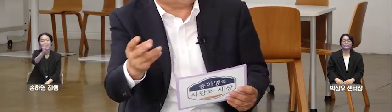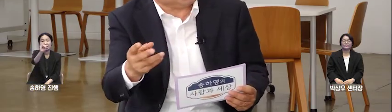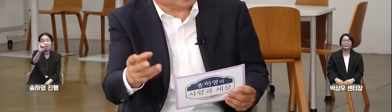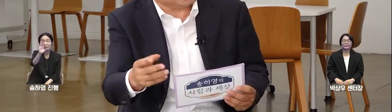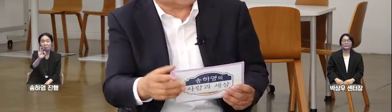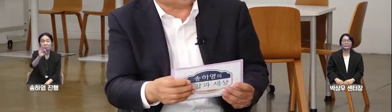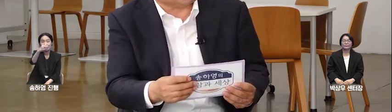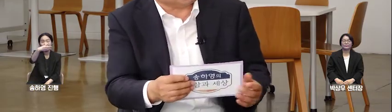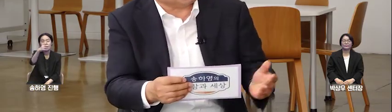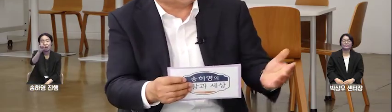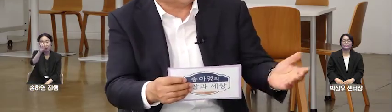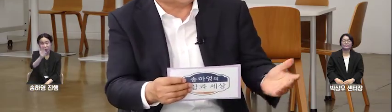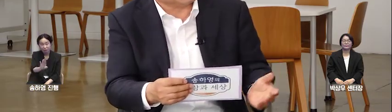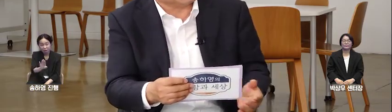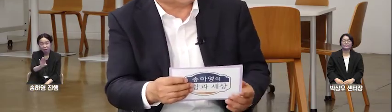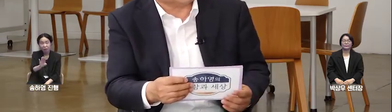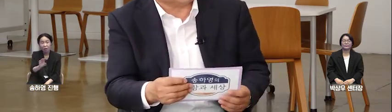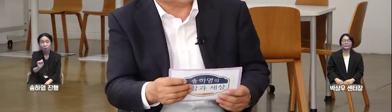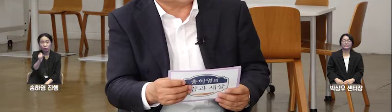리빙랩을 위한 또